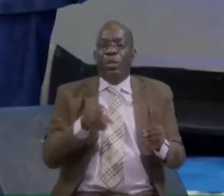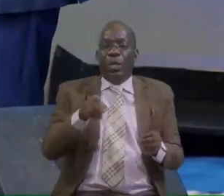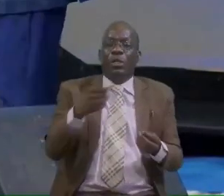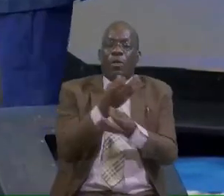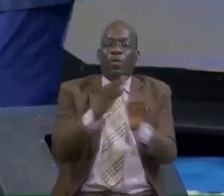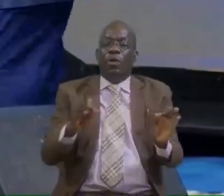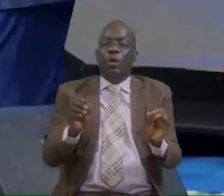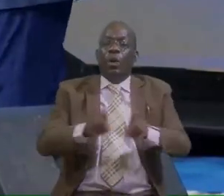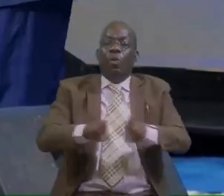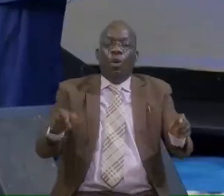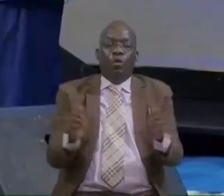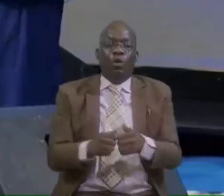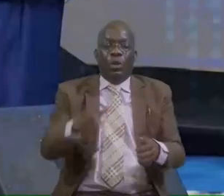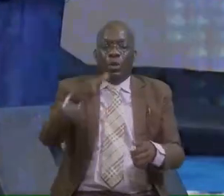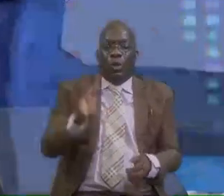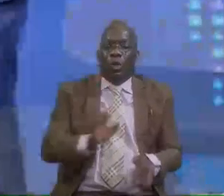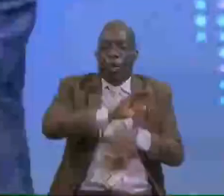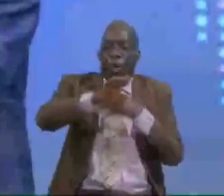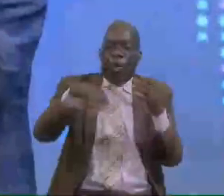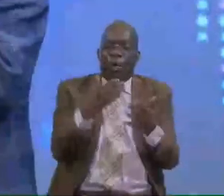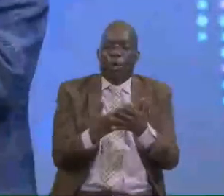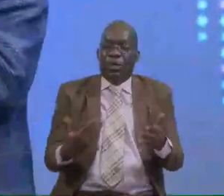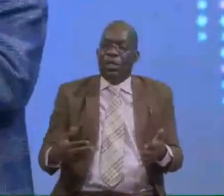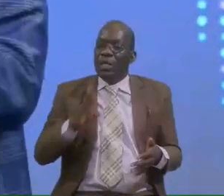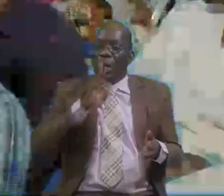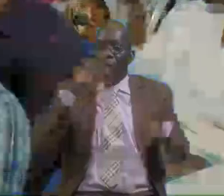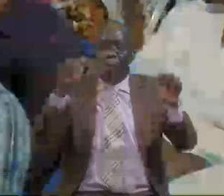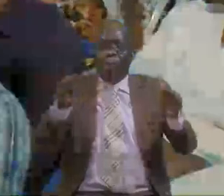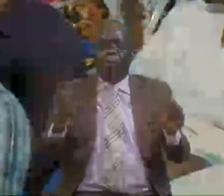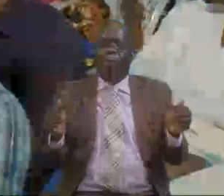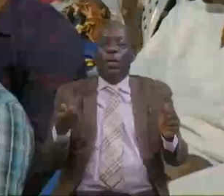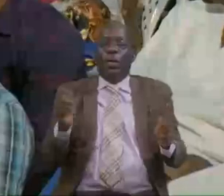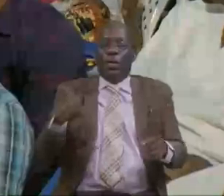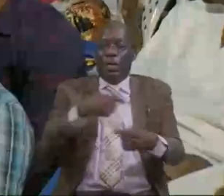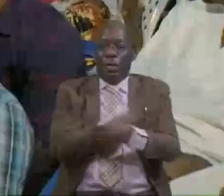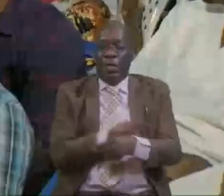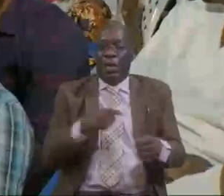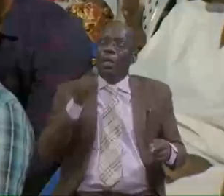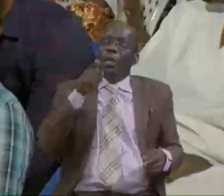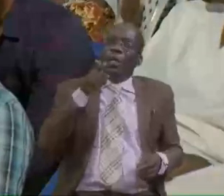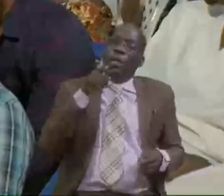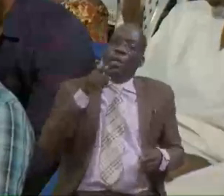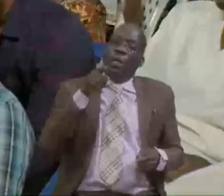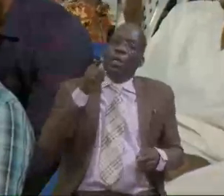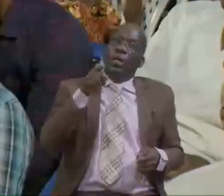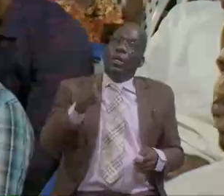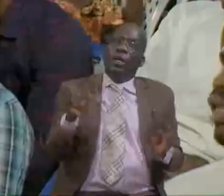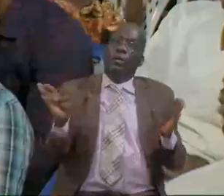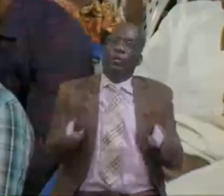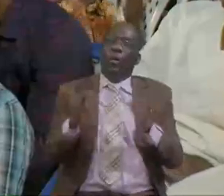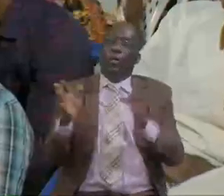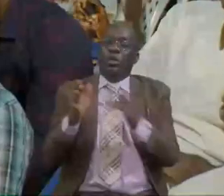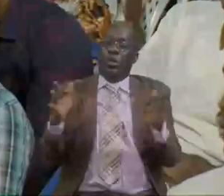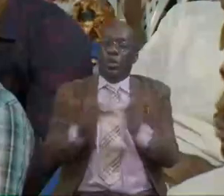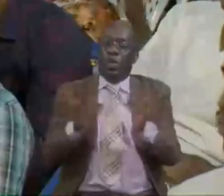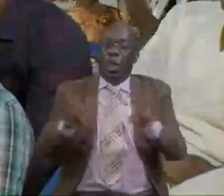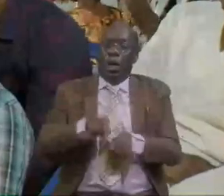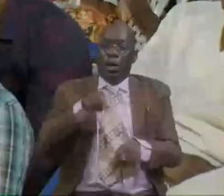mais à Dieu, tout est possible. Le jour qu'il a rencontré Jésus-Christ, comme tu vas rencontrer Jésus ce